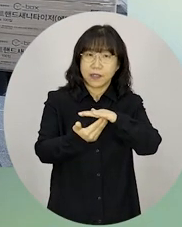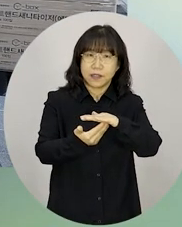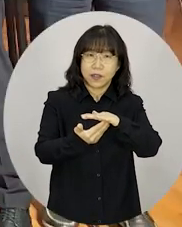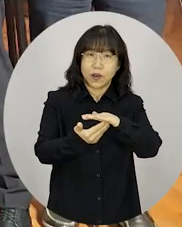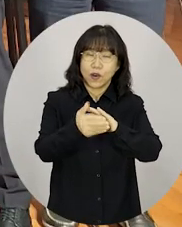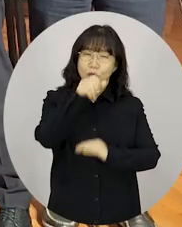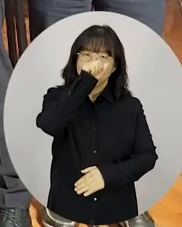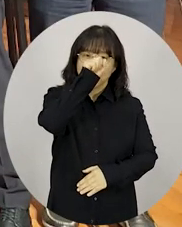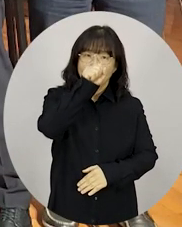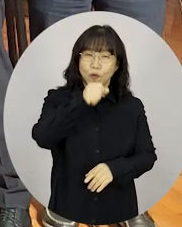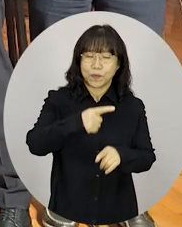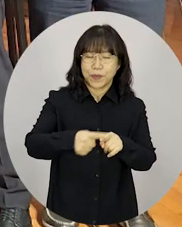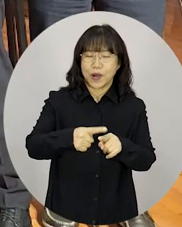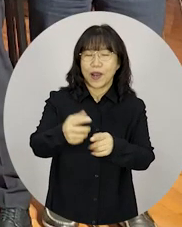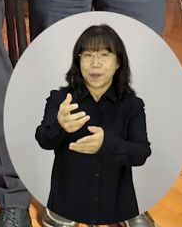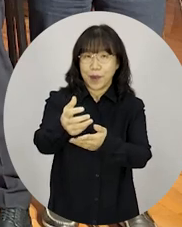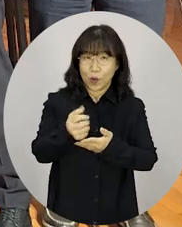받았습니다.